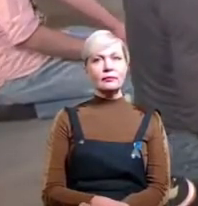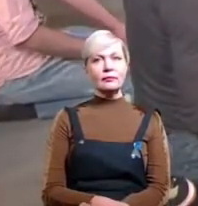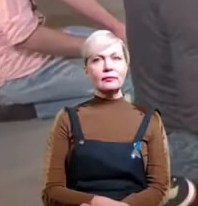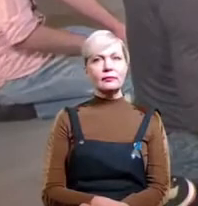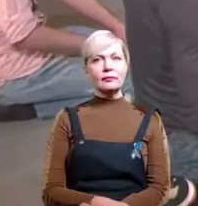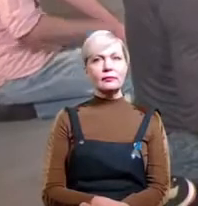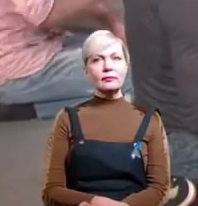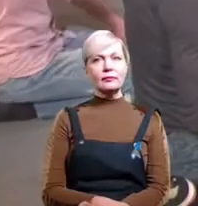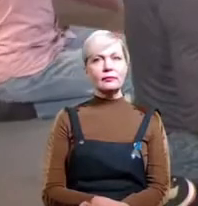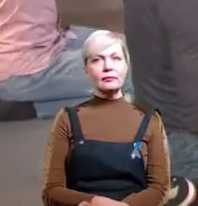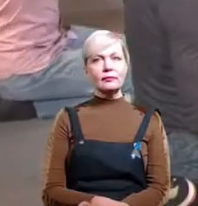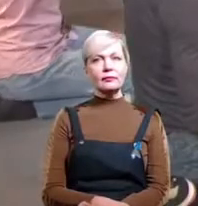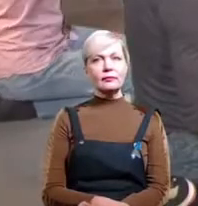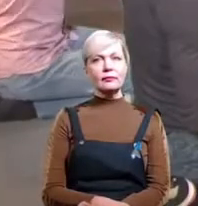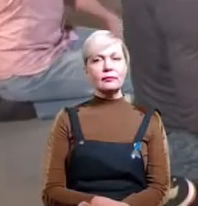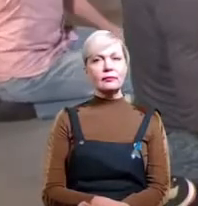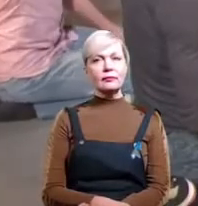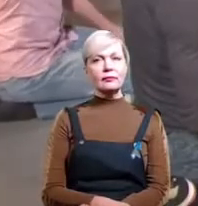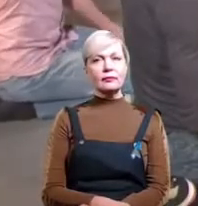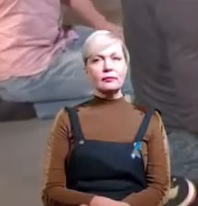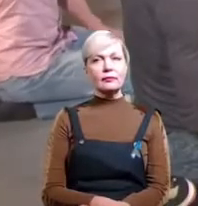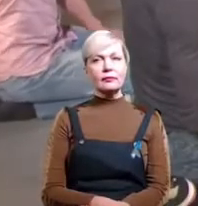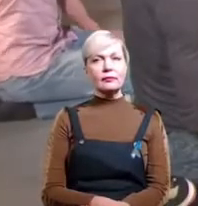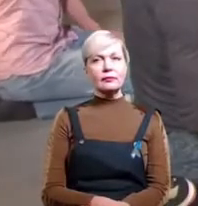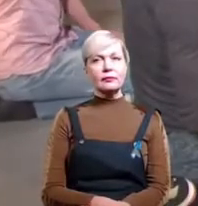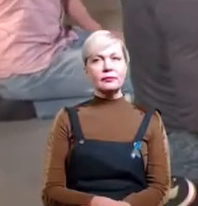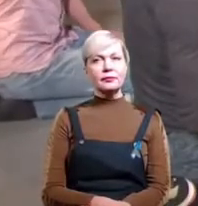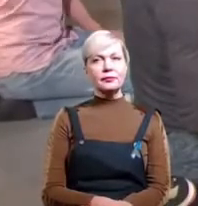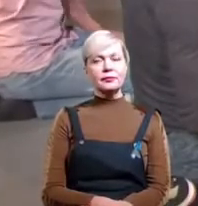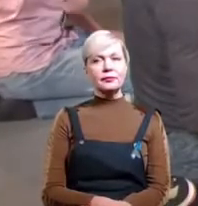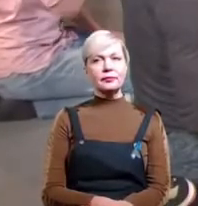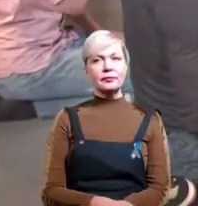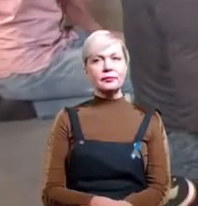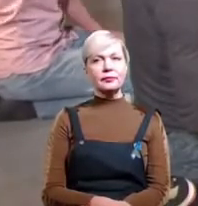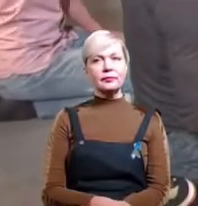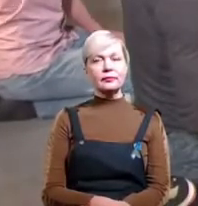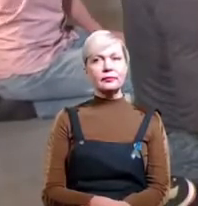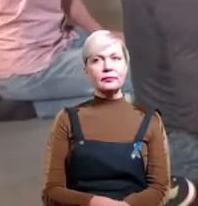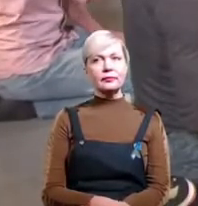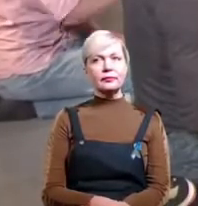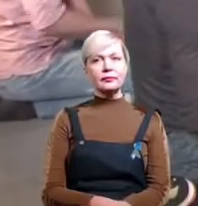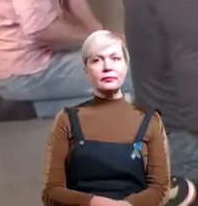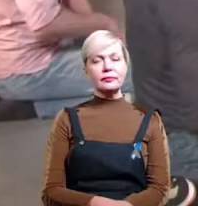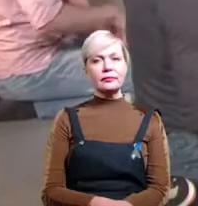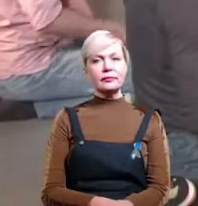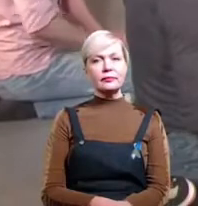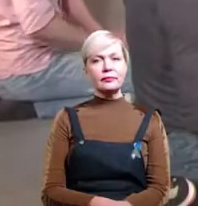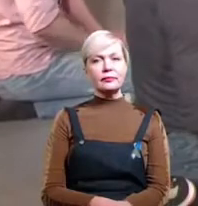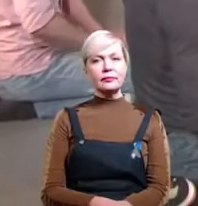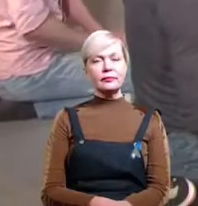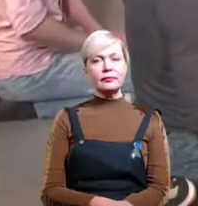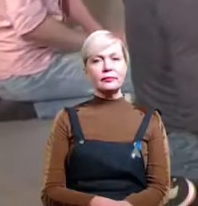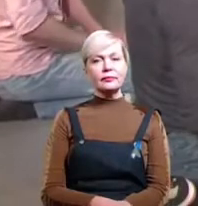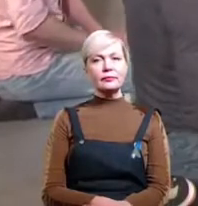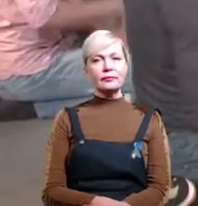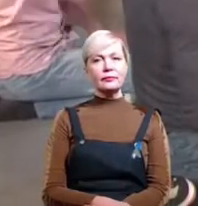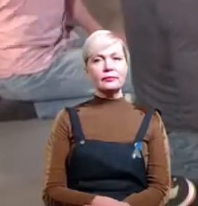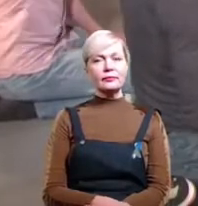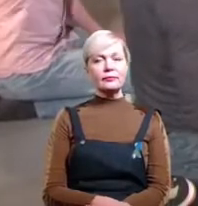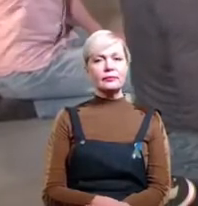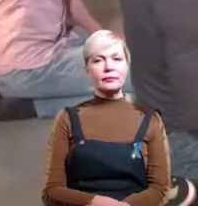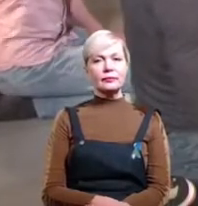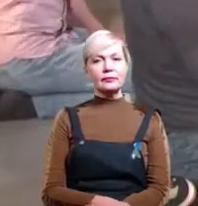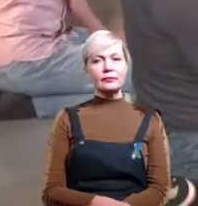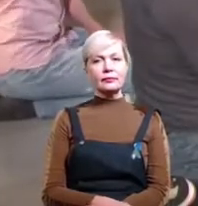Нет, это с середины, наверное. Ладно, после припева пускай будем. Тиша